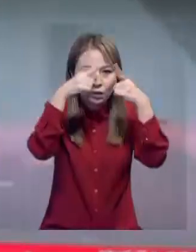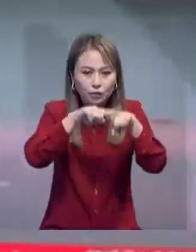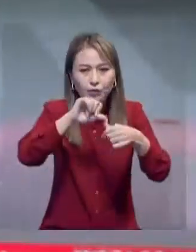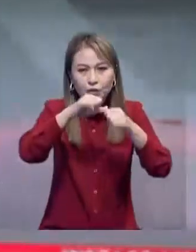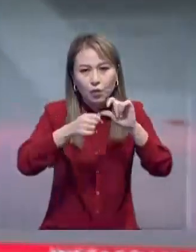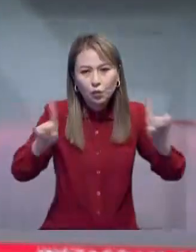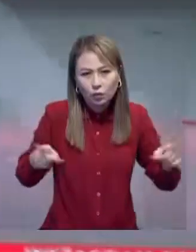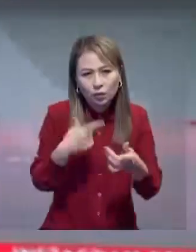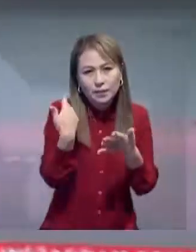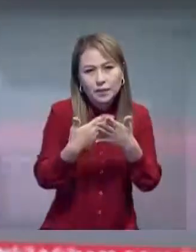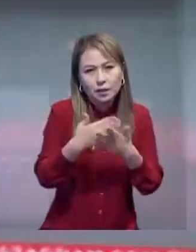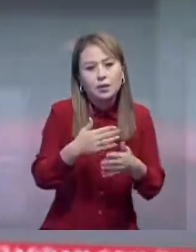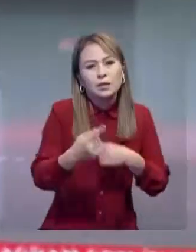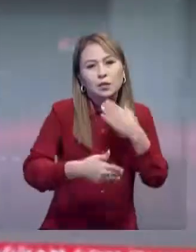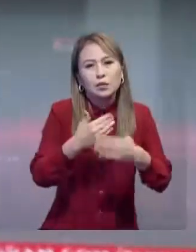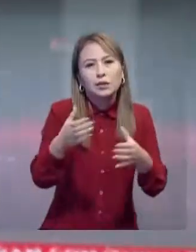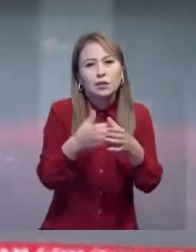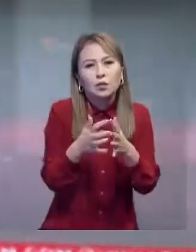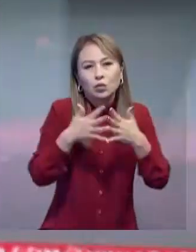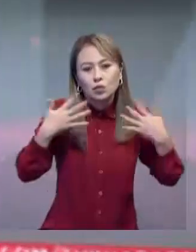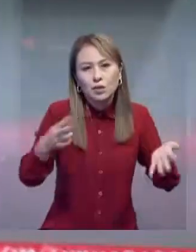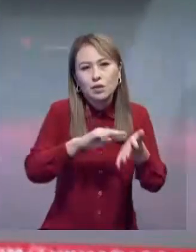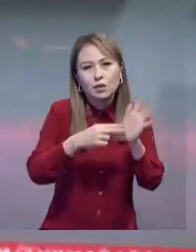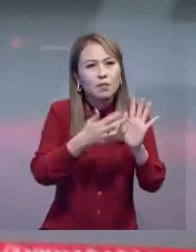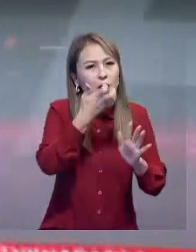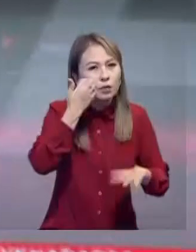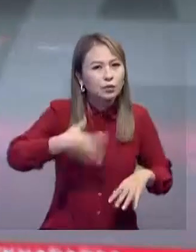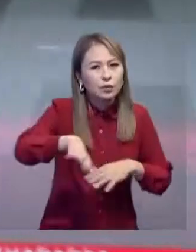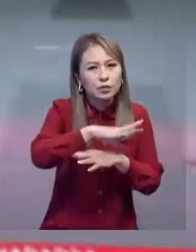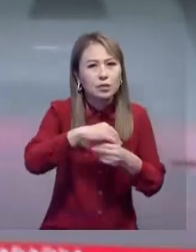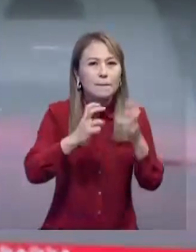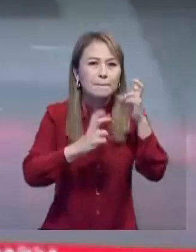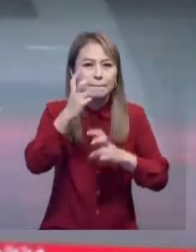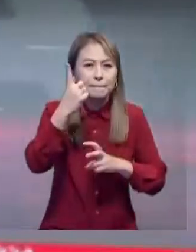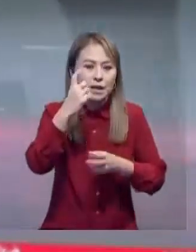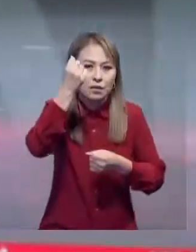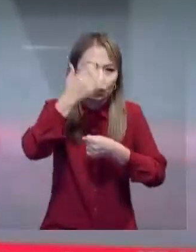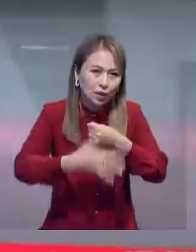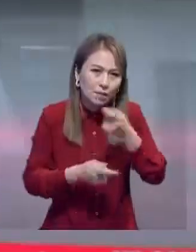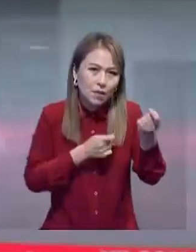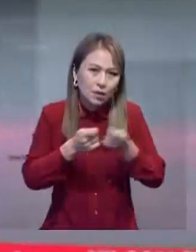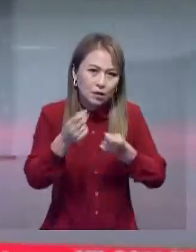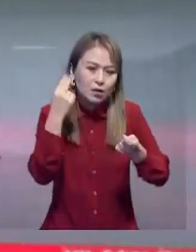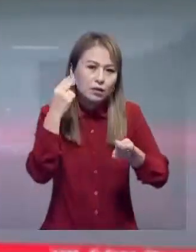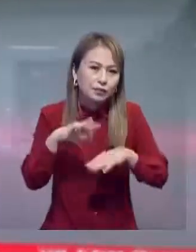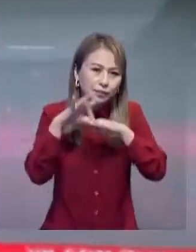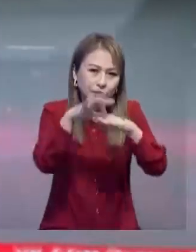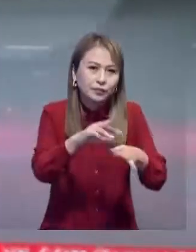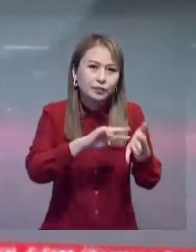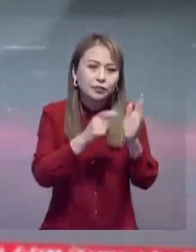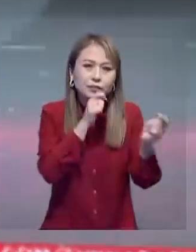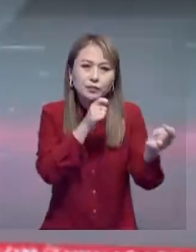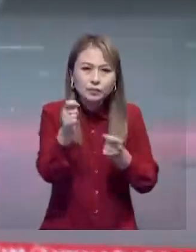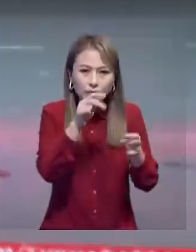технология үнемі жаңарып отырады. Мысалы, интеллектуалды кен орны жобасы арқылы барлық өндіріс бір орталықтан басқарылса, сапарларды басқару